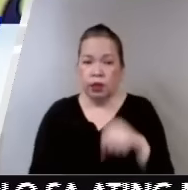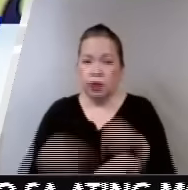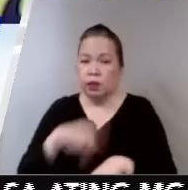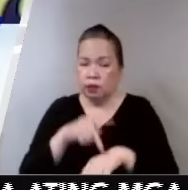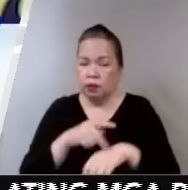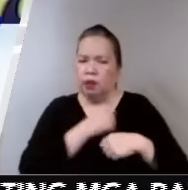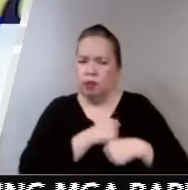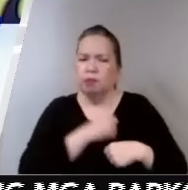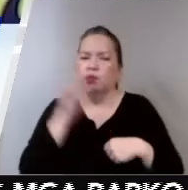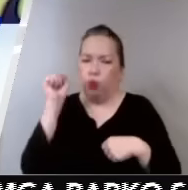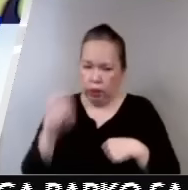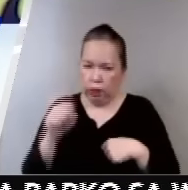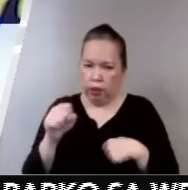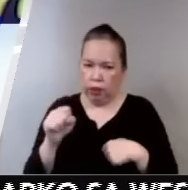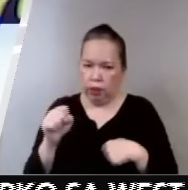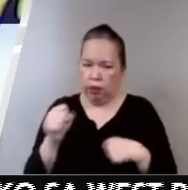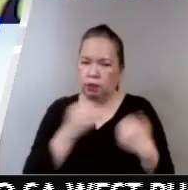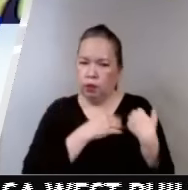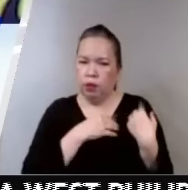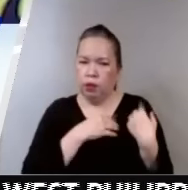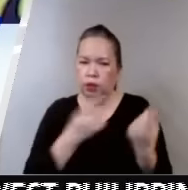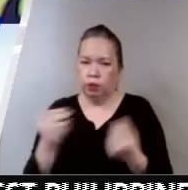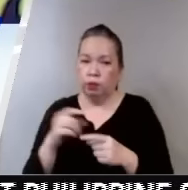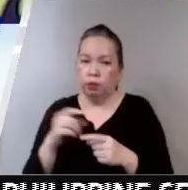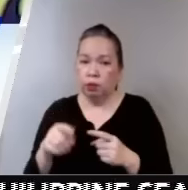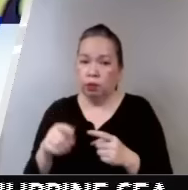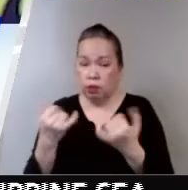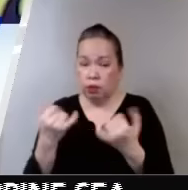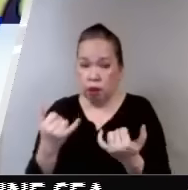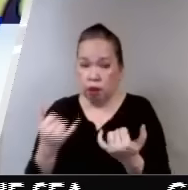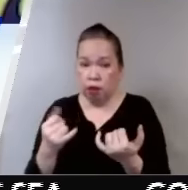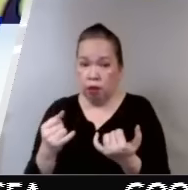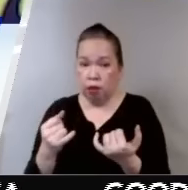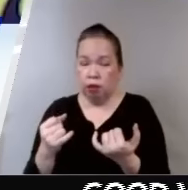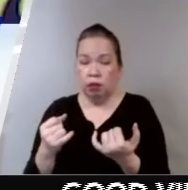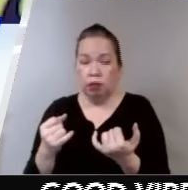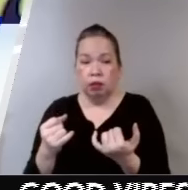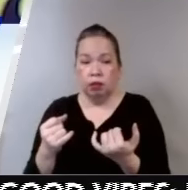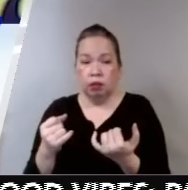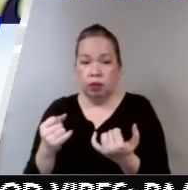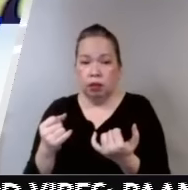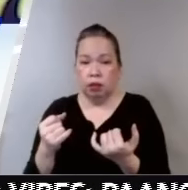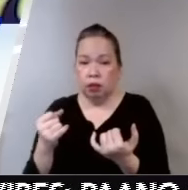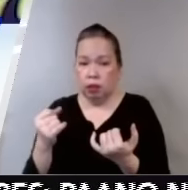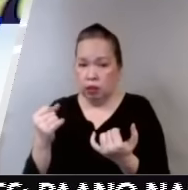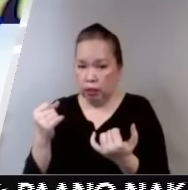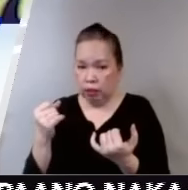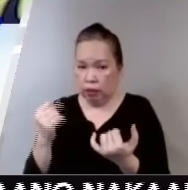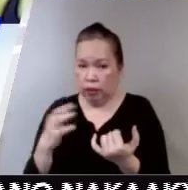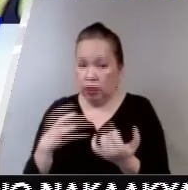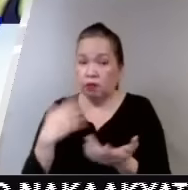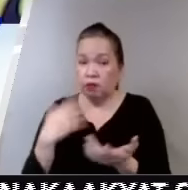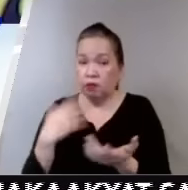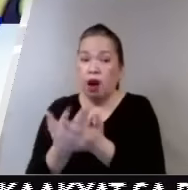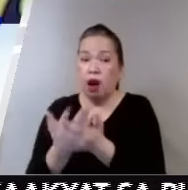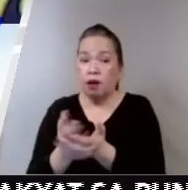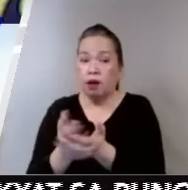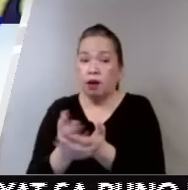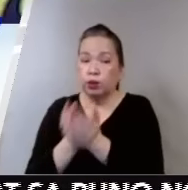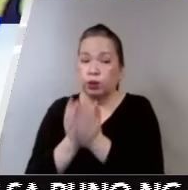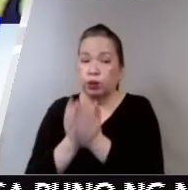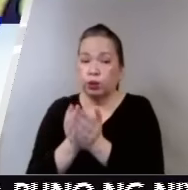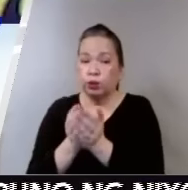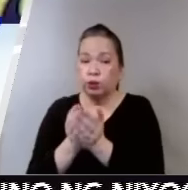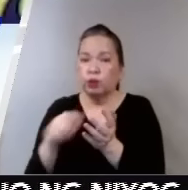that. Pero by the time we reach ang mga service boats ng mga marine scientists na to, magdideploy na rin ang